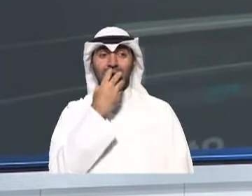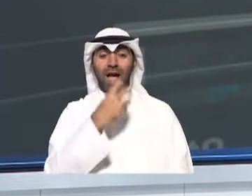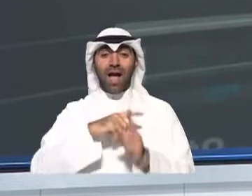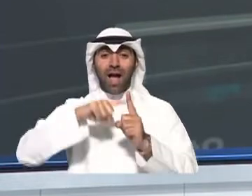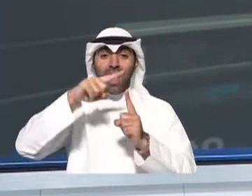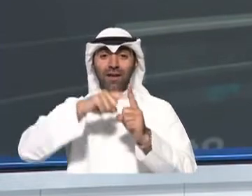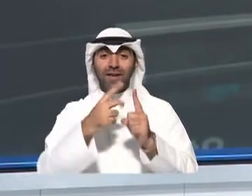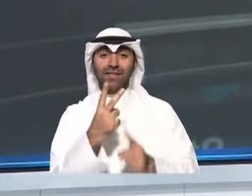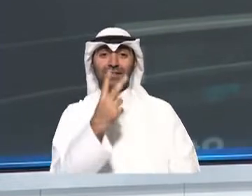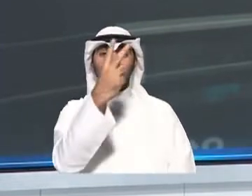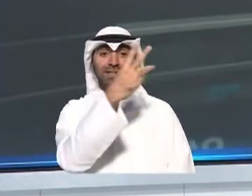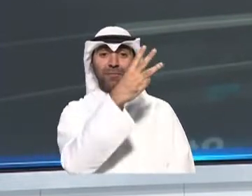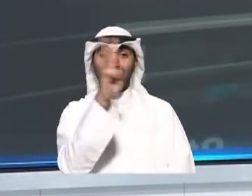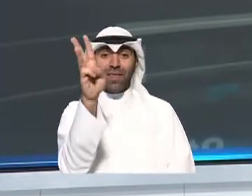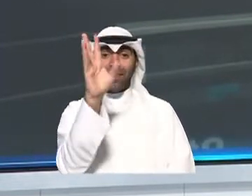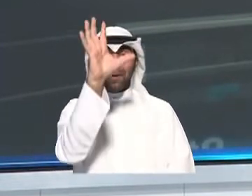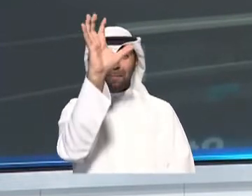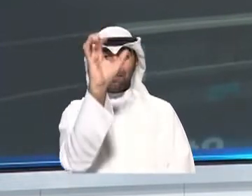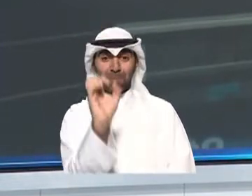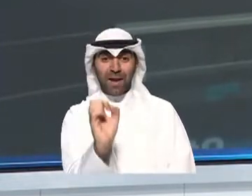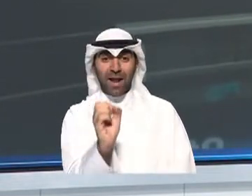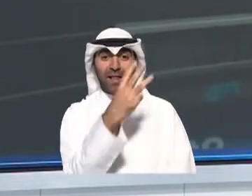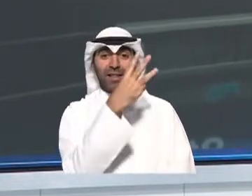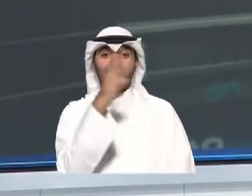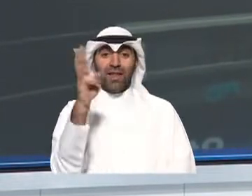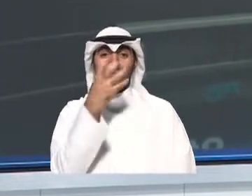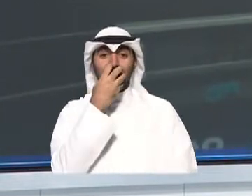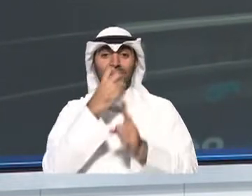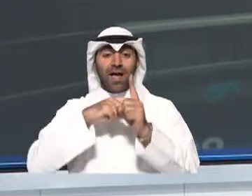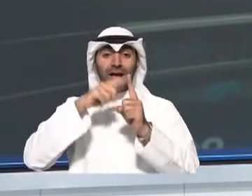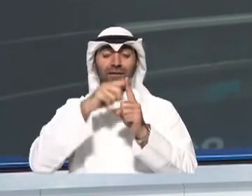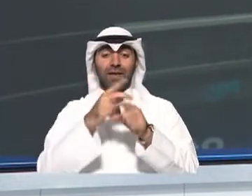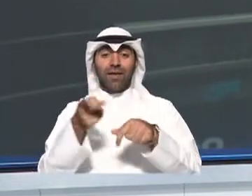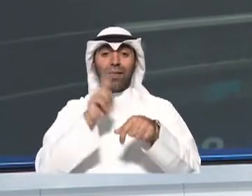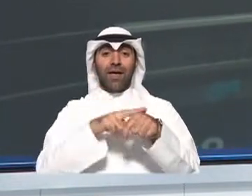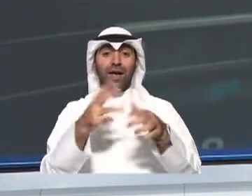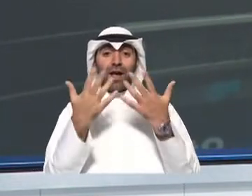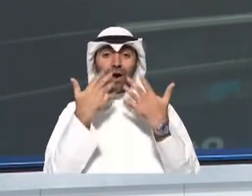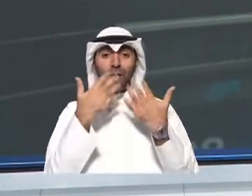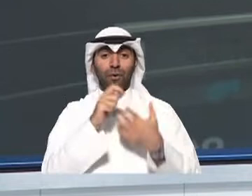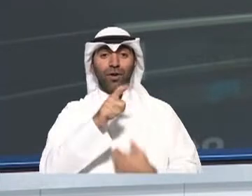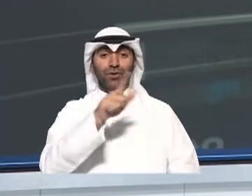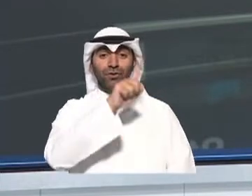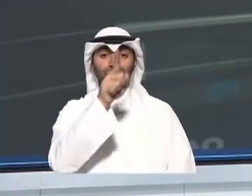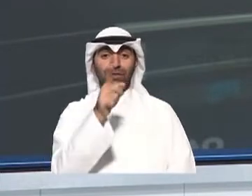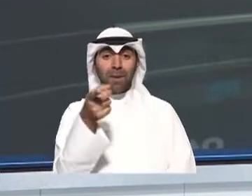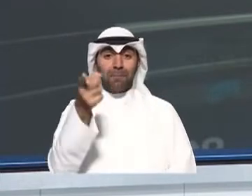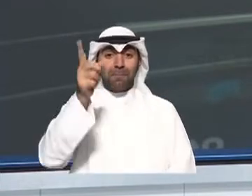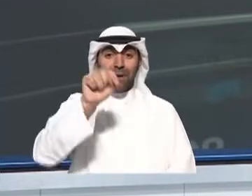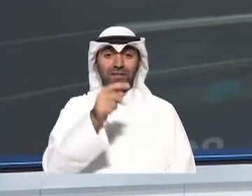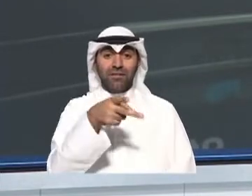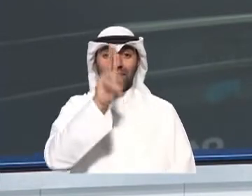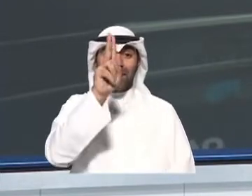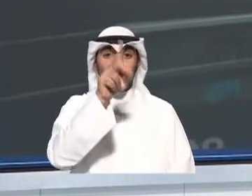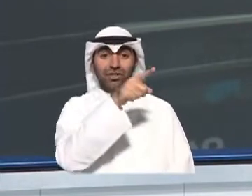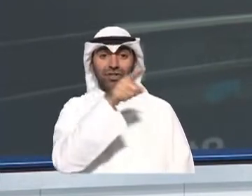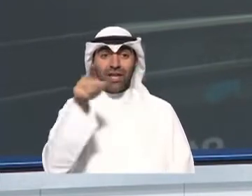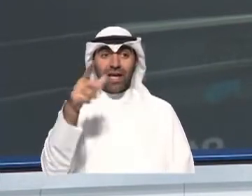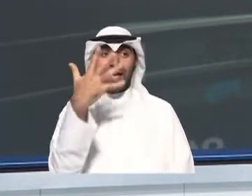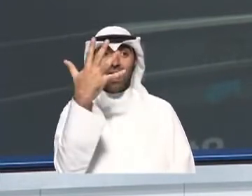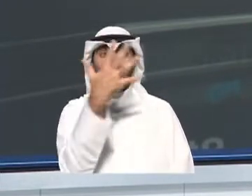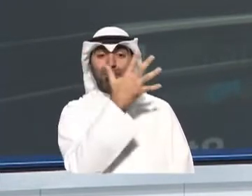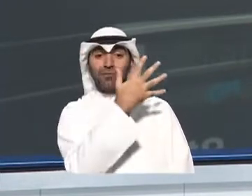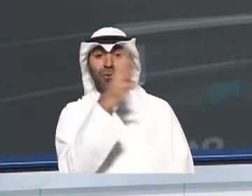والشمالية الغربية من البلاد، 12 إلى 45 كيلومتر في الساعة، وأجواء قد تكون مغبرة على هذه المناطق، لكن على بقية المناطق أجواء راح